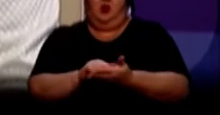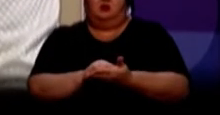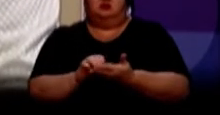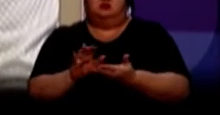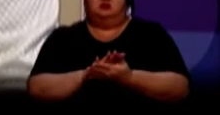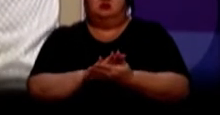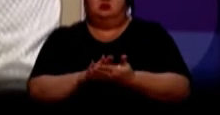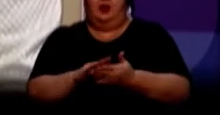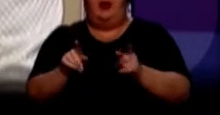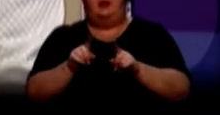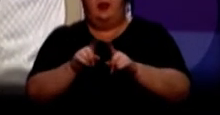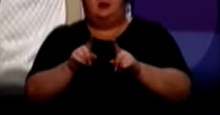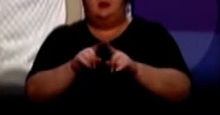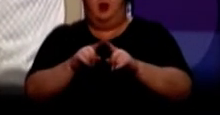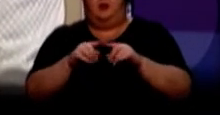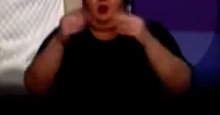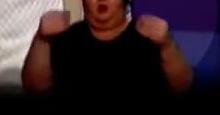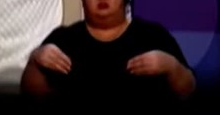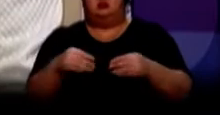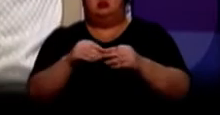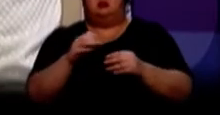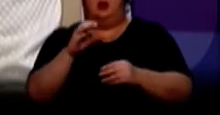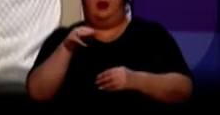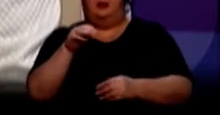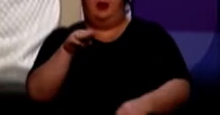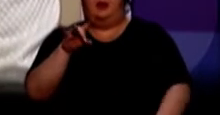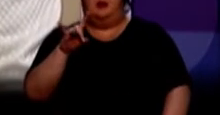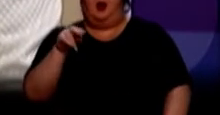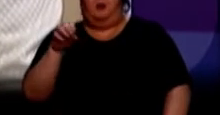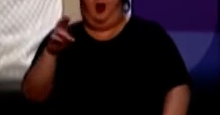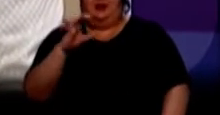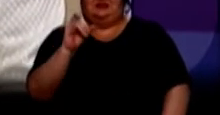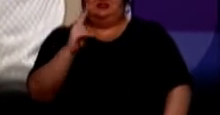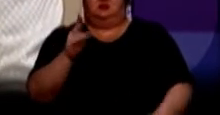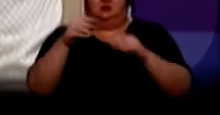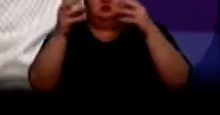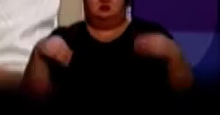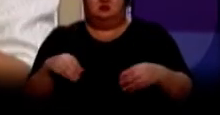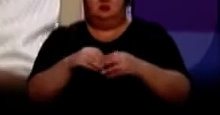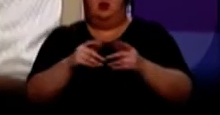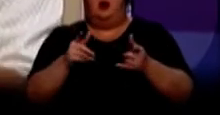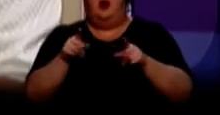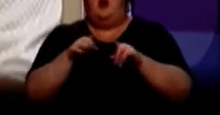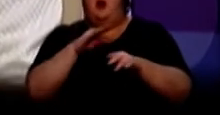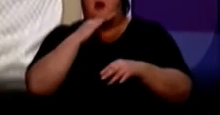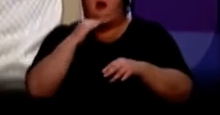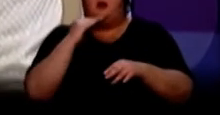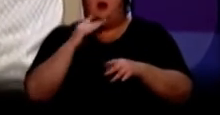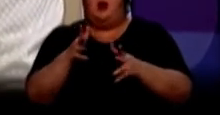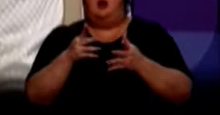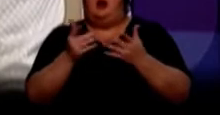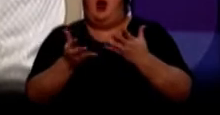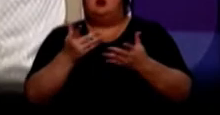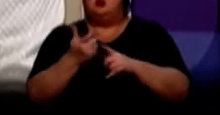само тетрапак. Його потрібно сортувати окремо, а не класти в макулатуру. І багато таких речей, але якщо дуже просто, то